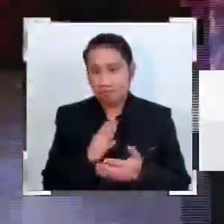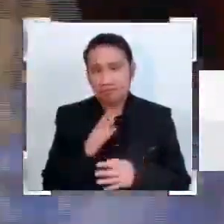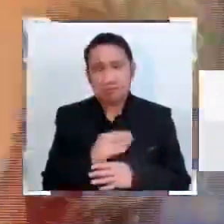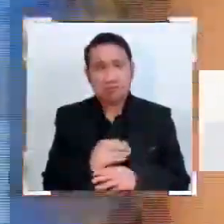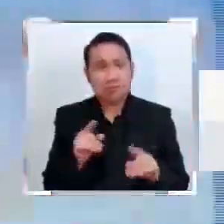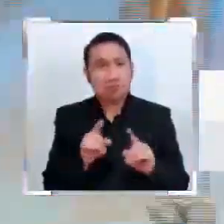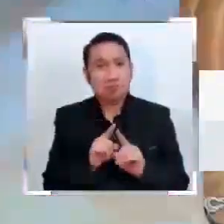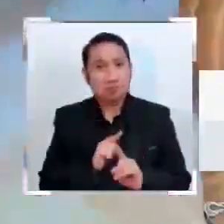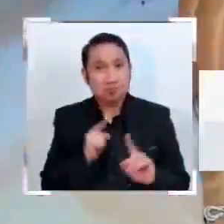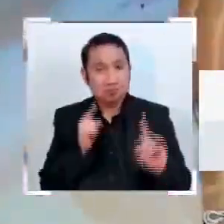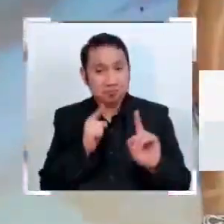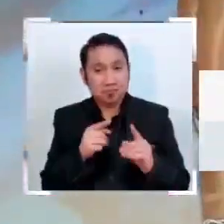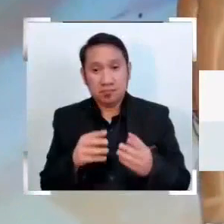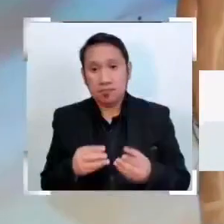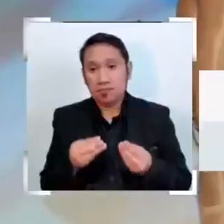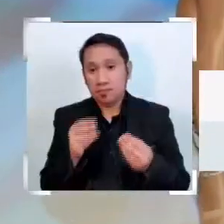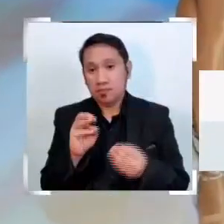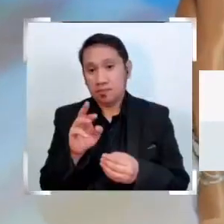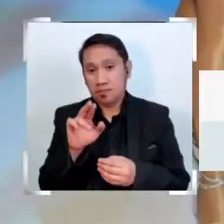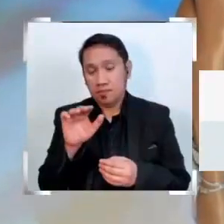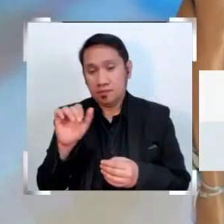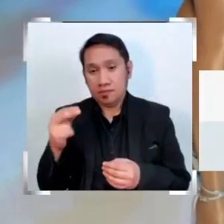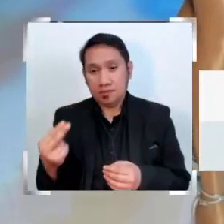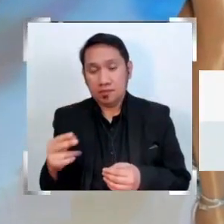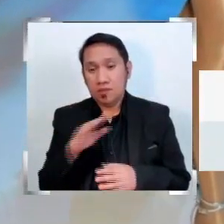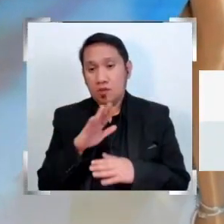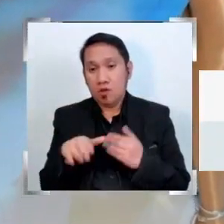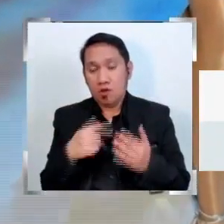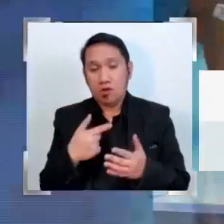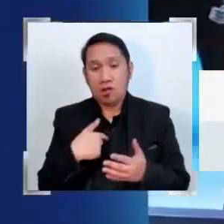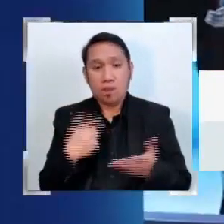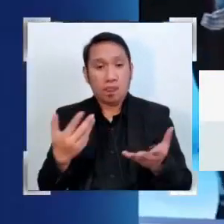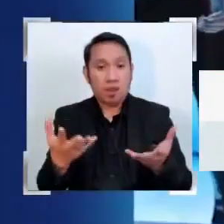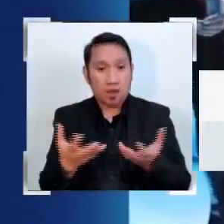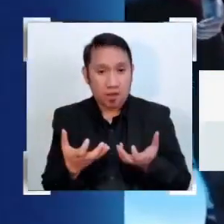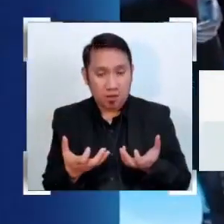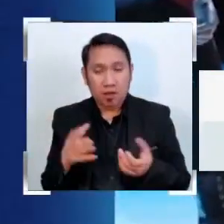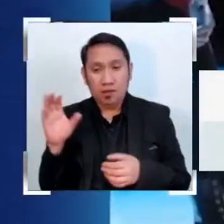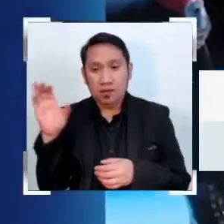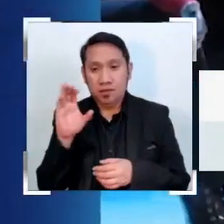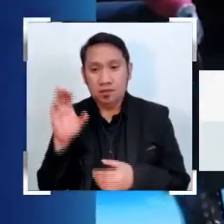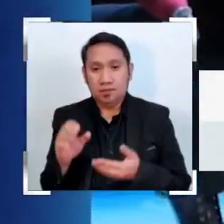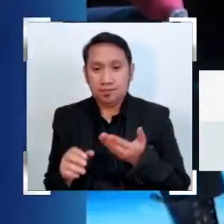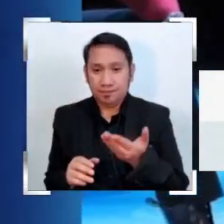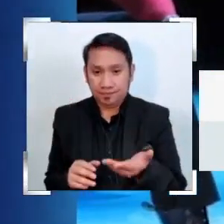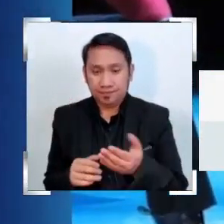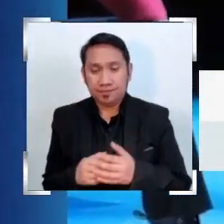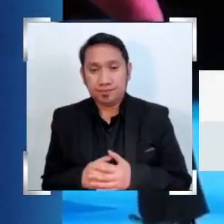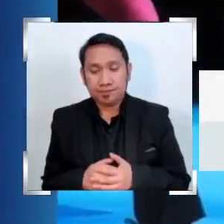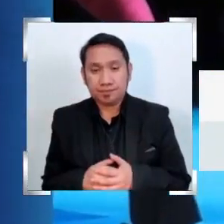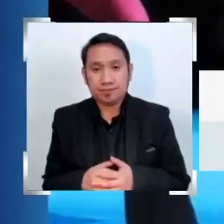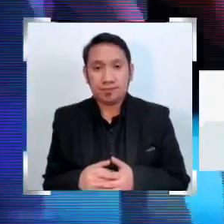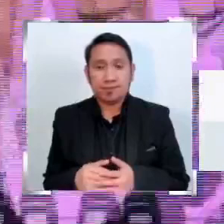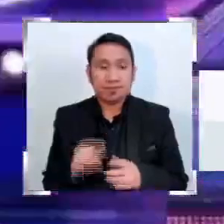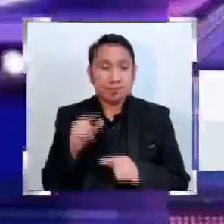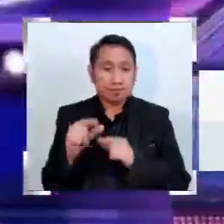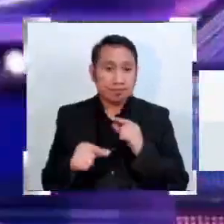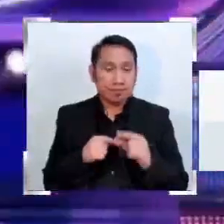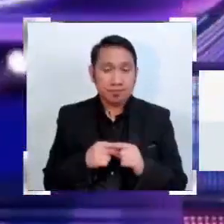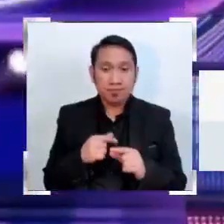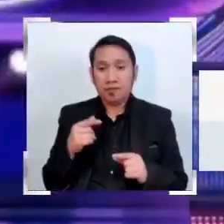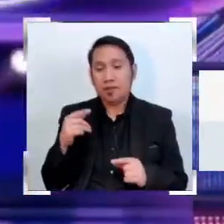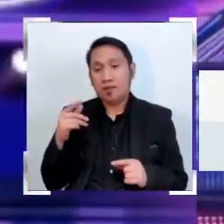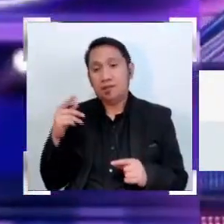kay Mariah Carey para sa kanyang song na All I Want for Christmas is You. Top global K-pop artist naman ang New Jeans.